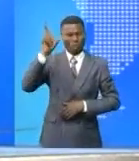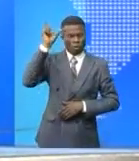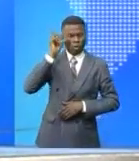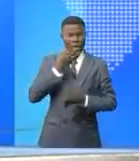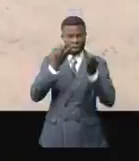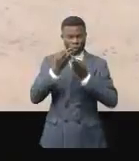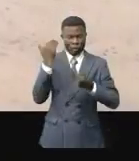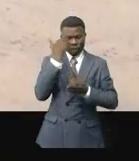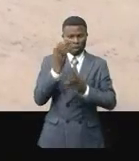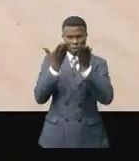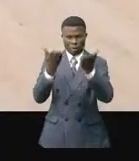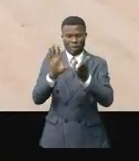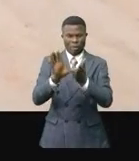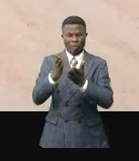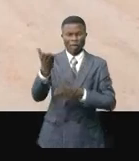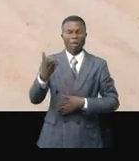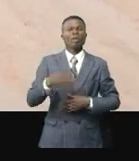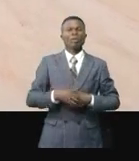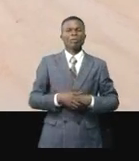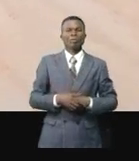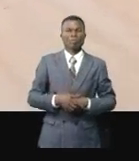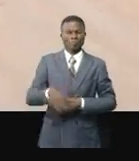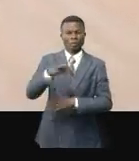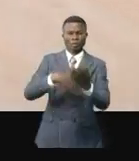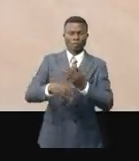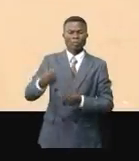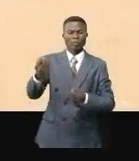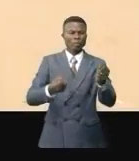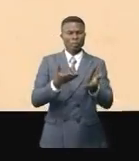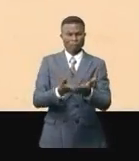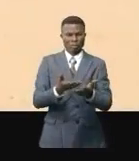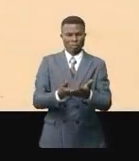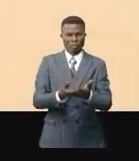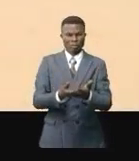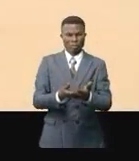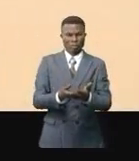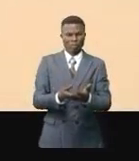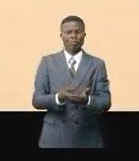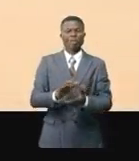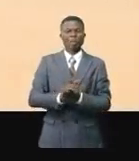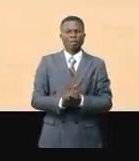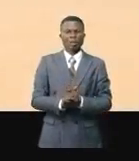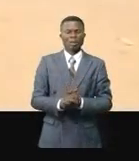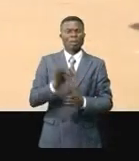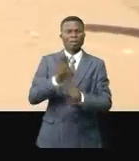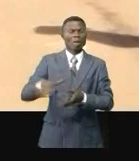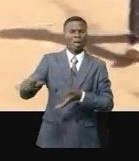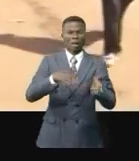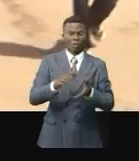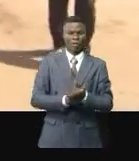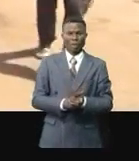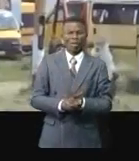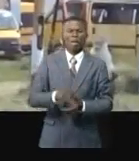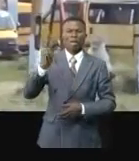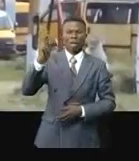dans ce reportage signé Didier Mumba. Qui perturbait la circulation à l'endroit plein d'Alamumba, à l'angle de l'avenue Upemba et le boulevard